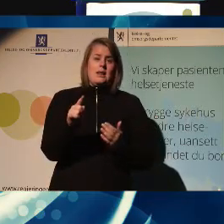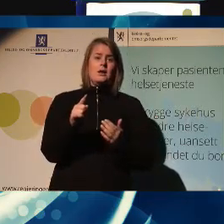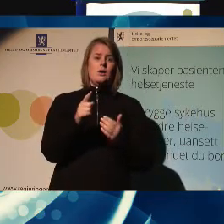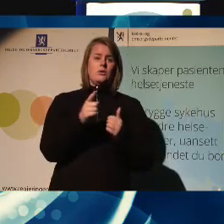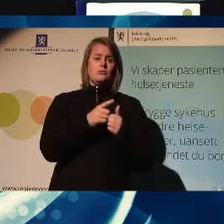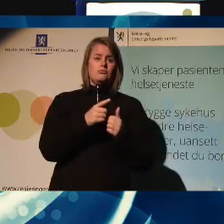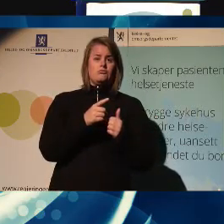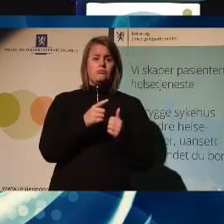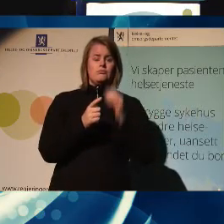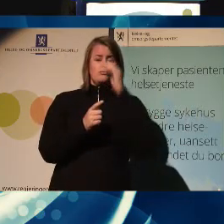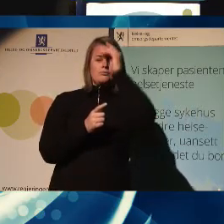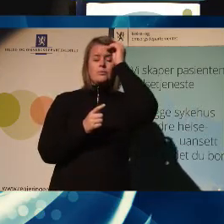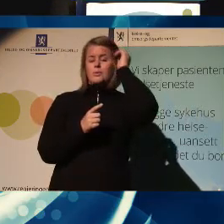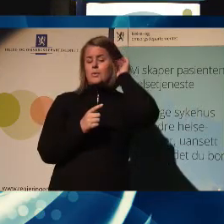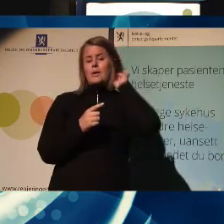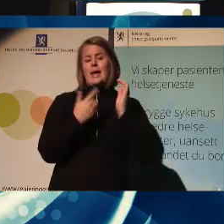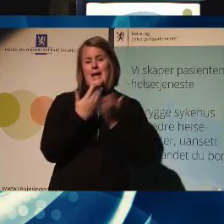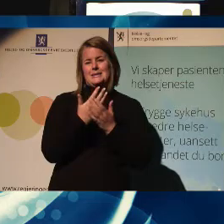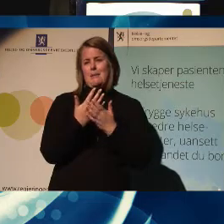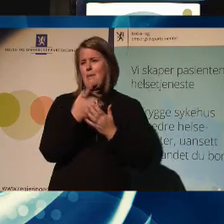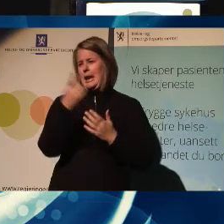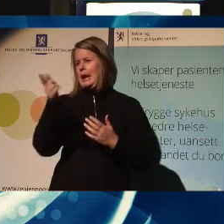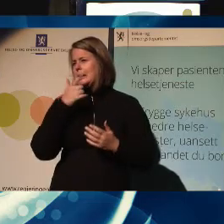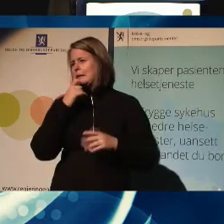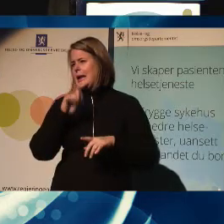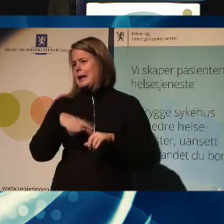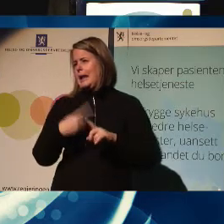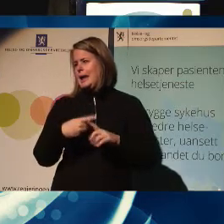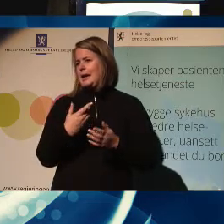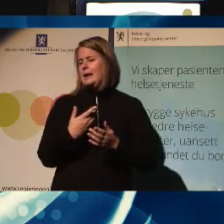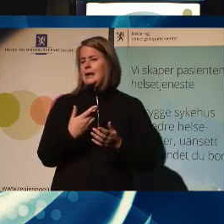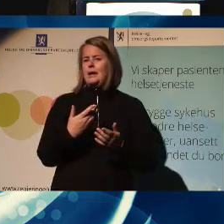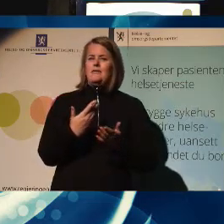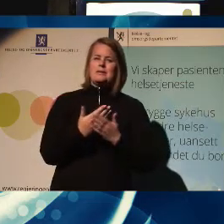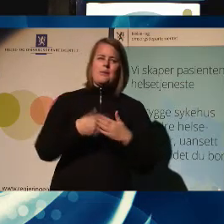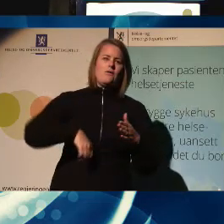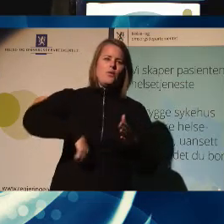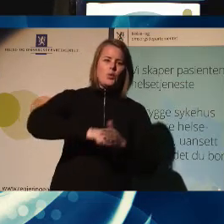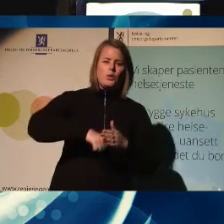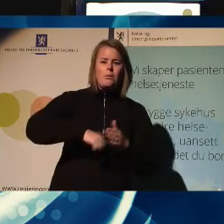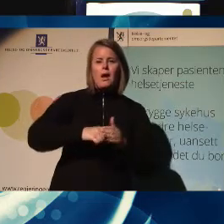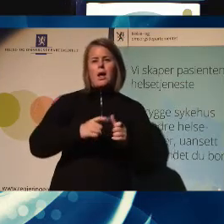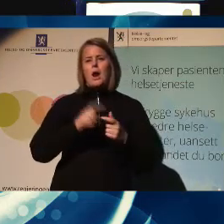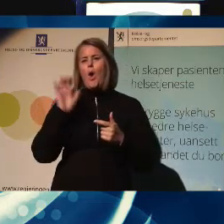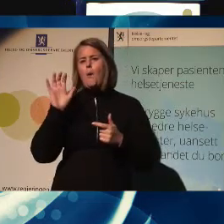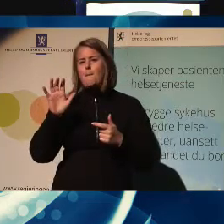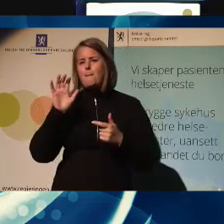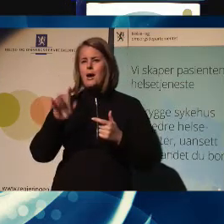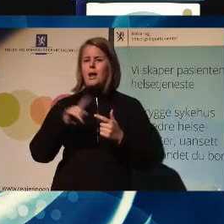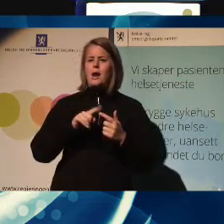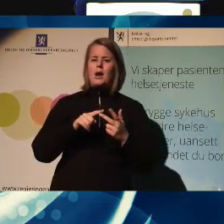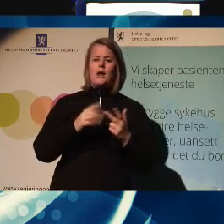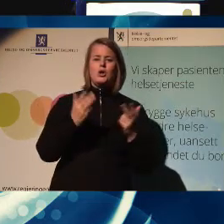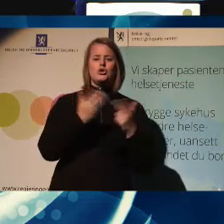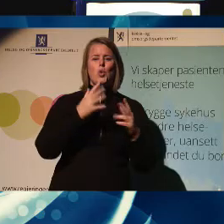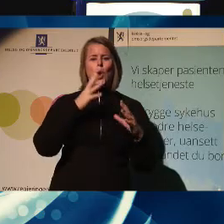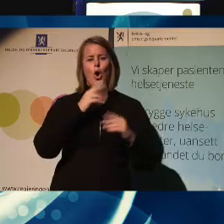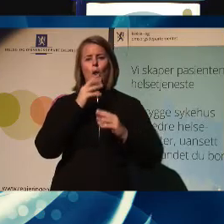masse av det som vi alle kjenner veldig godt til, som fotball, håndball og